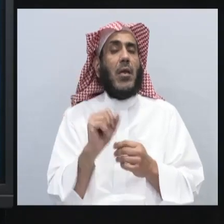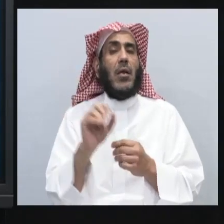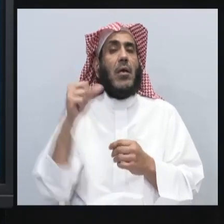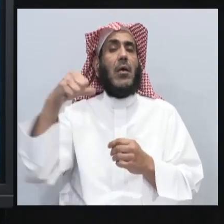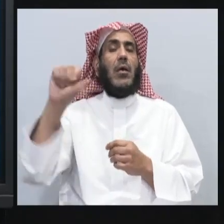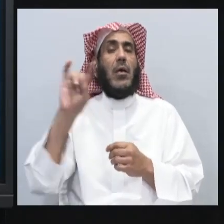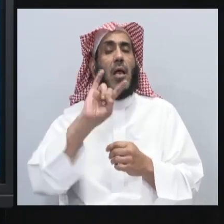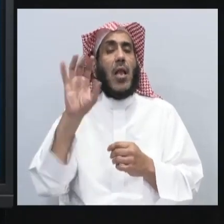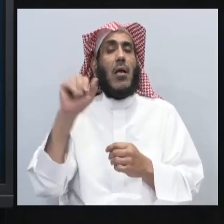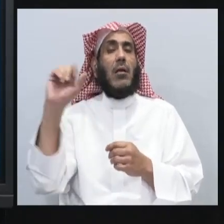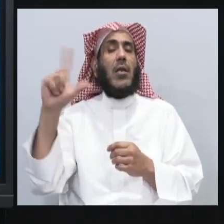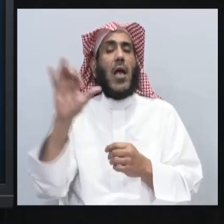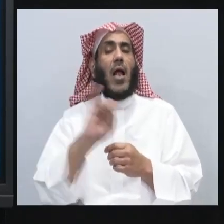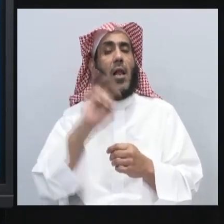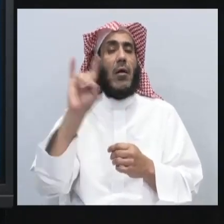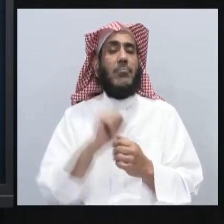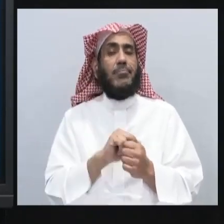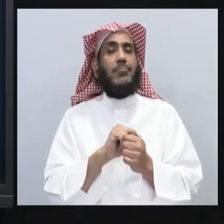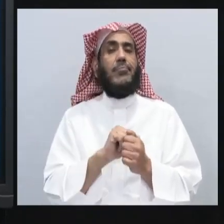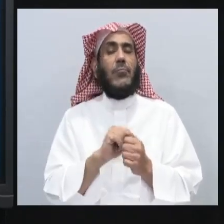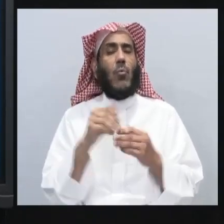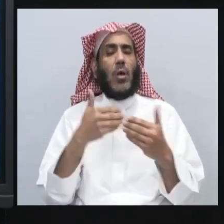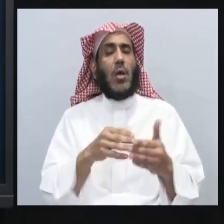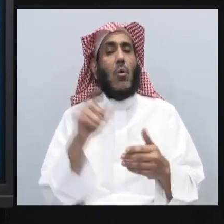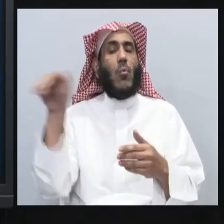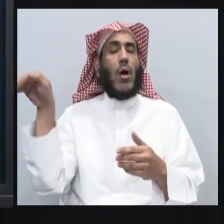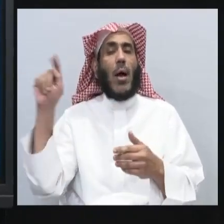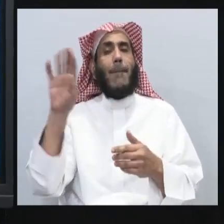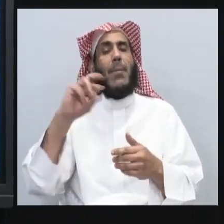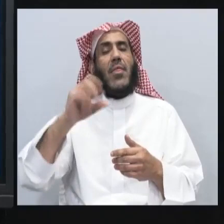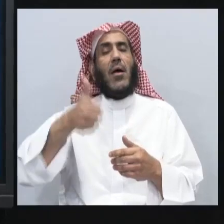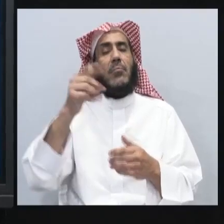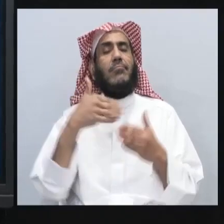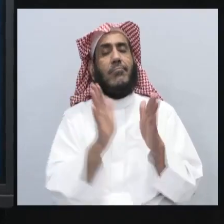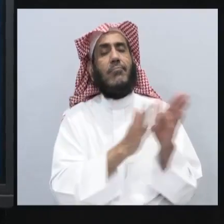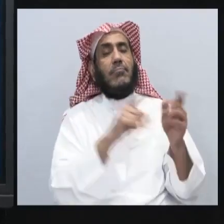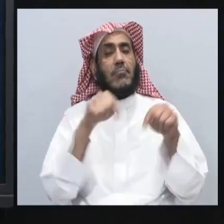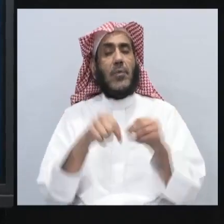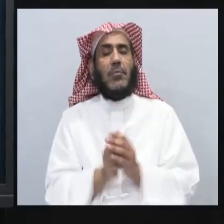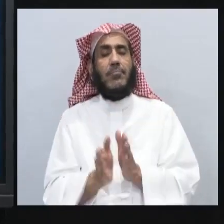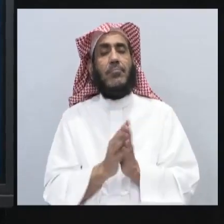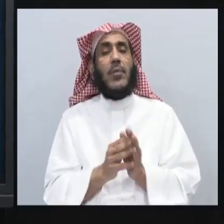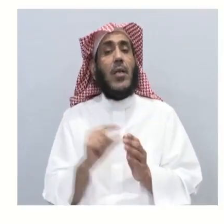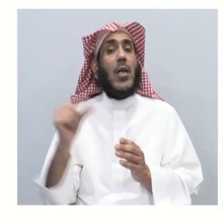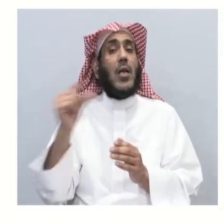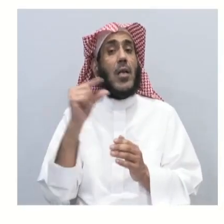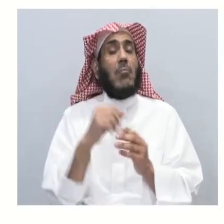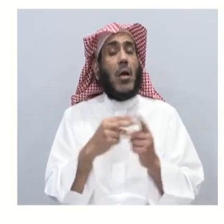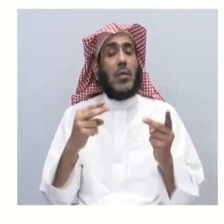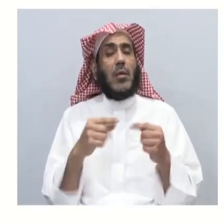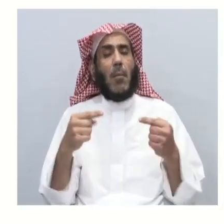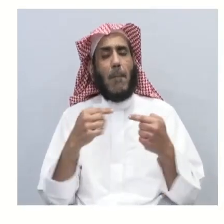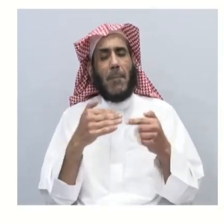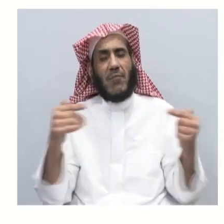إلا، لألا، وكذلك حبذا. الآن ننتقل إلى كلمات